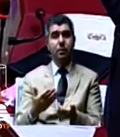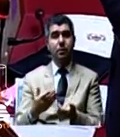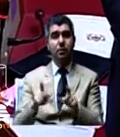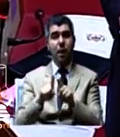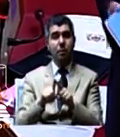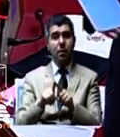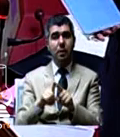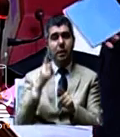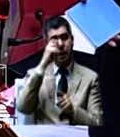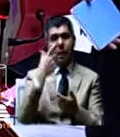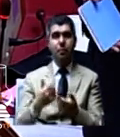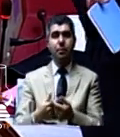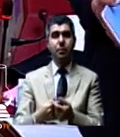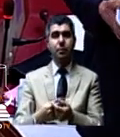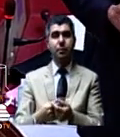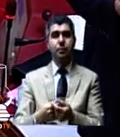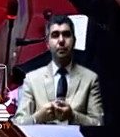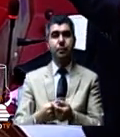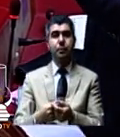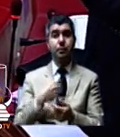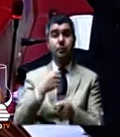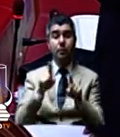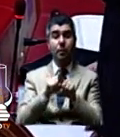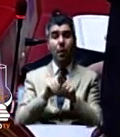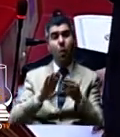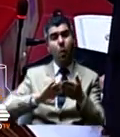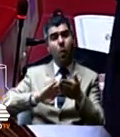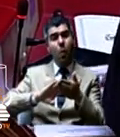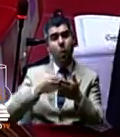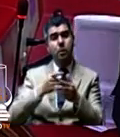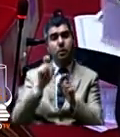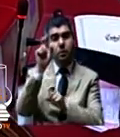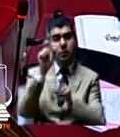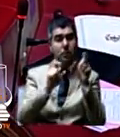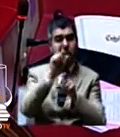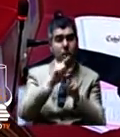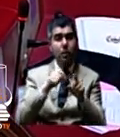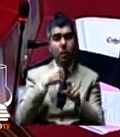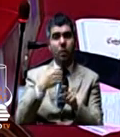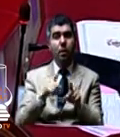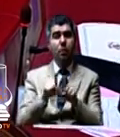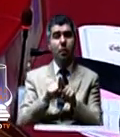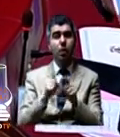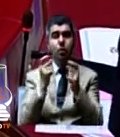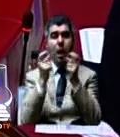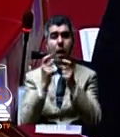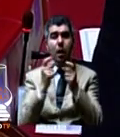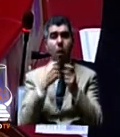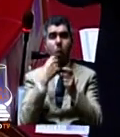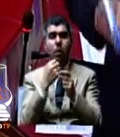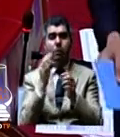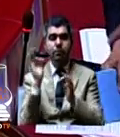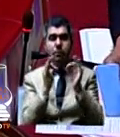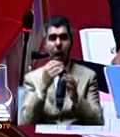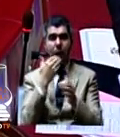ينتجش. شنو غنعملوا؟ شكون تيغوت؟ تيغوتوا شي بعضين، ماشي الشركات. قلنا لهم لا تحداهم، تجي